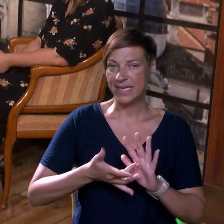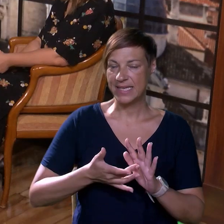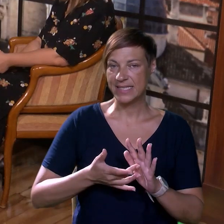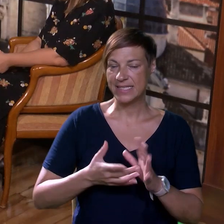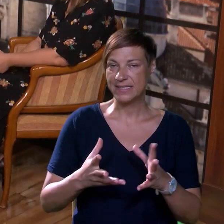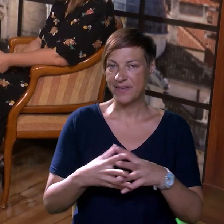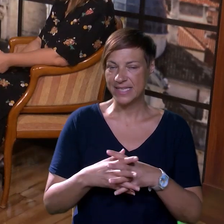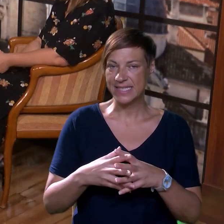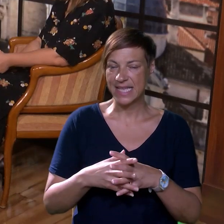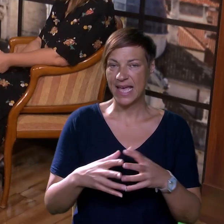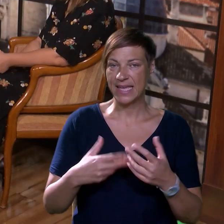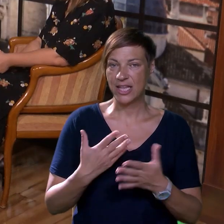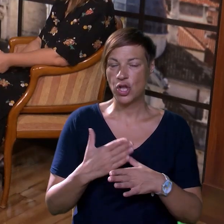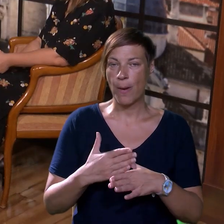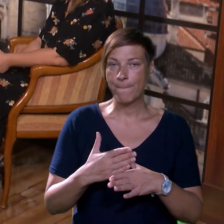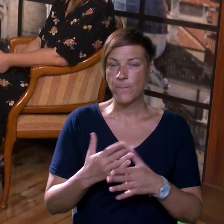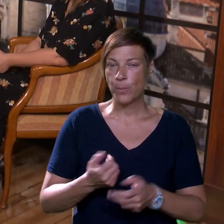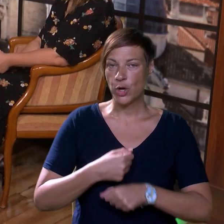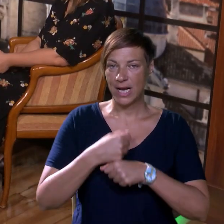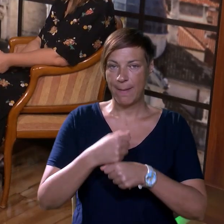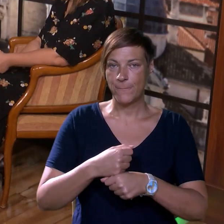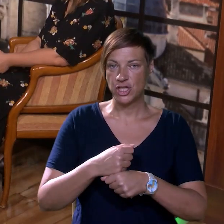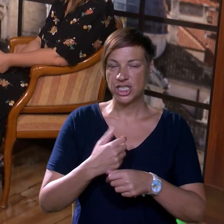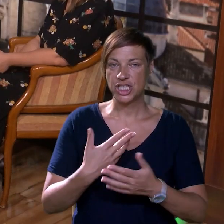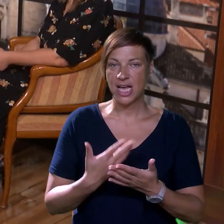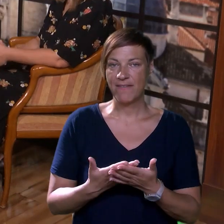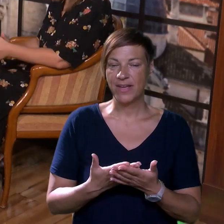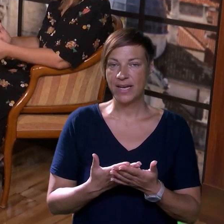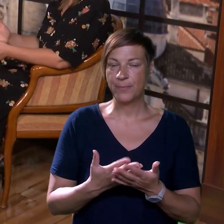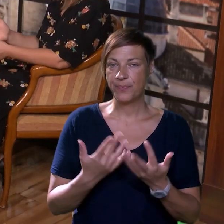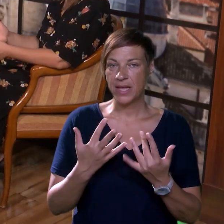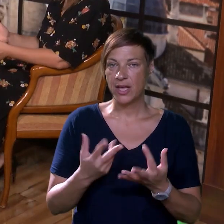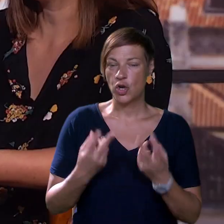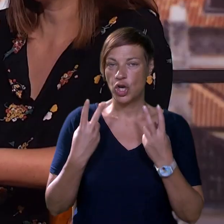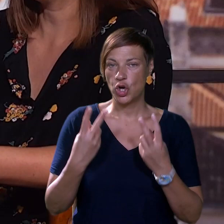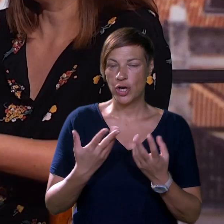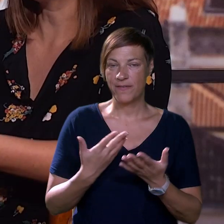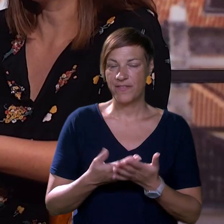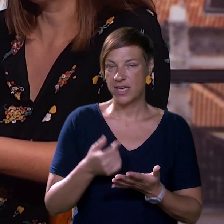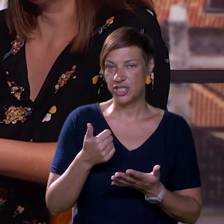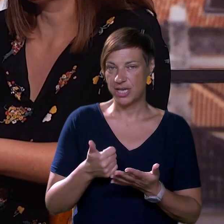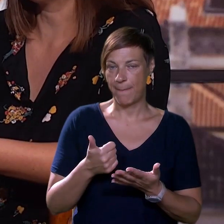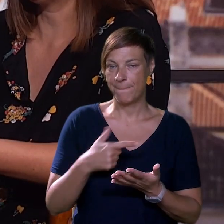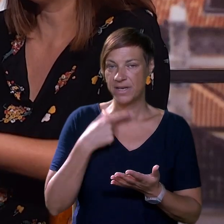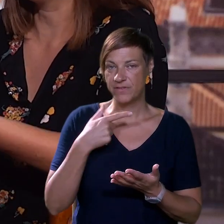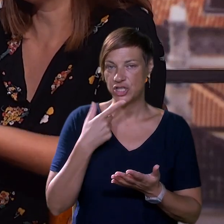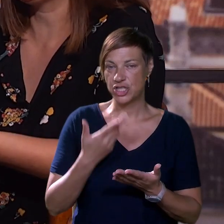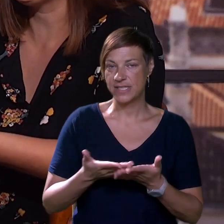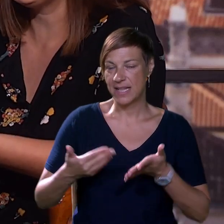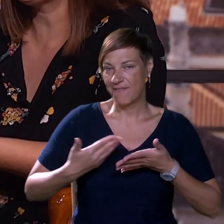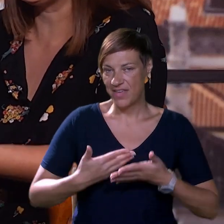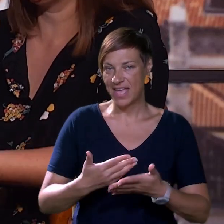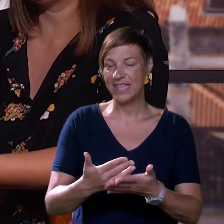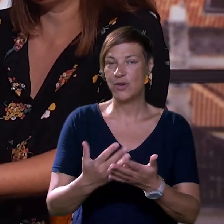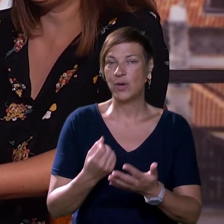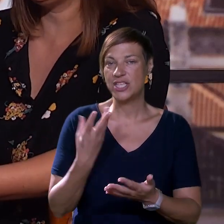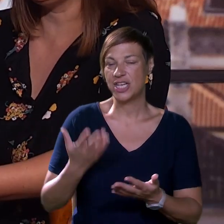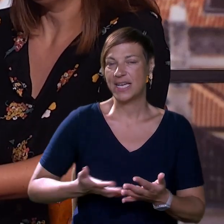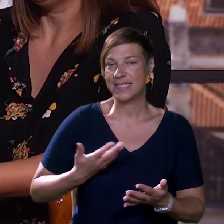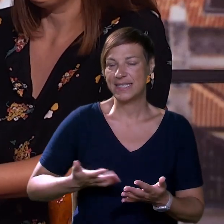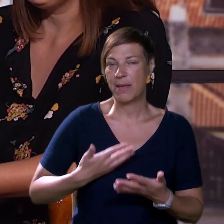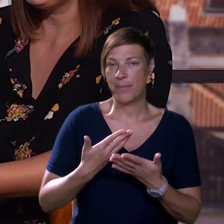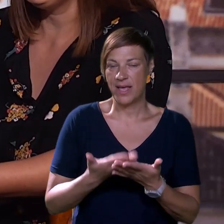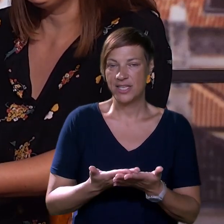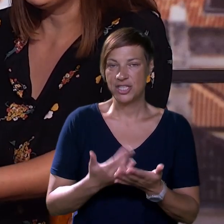to, svi se zajedno nisu pomogli i podržavali sve to. Koliko je bitan taj prvi, onaj što ste rekli, vjetar u leđa kad ste